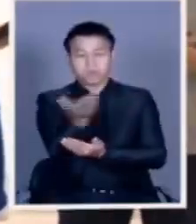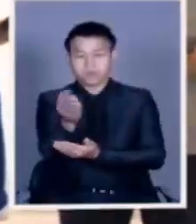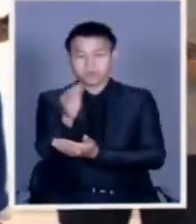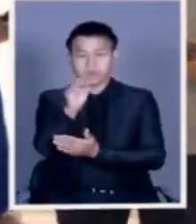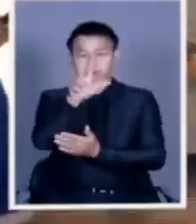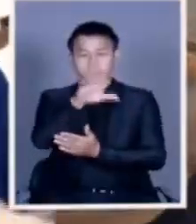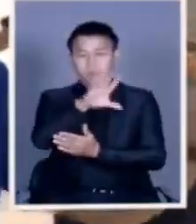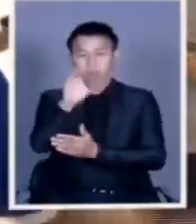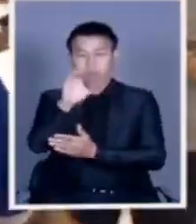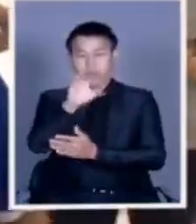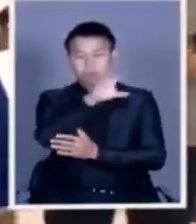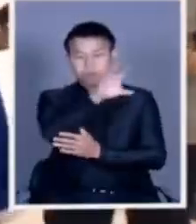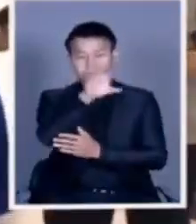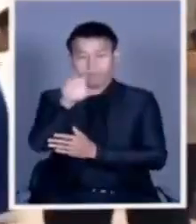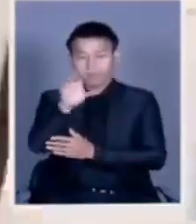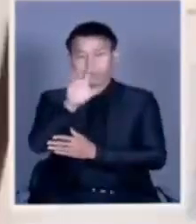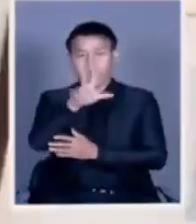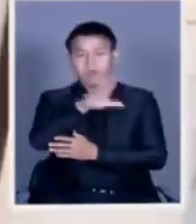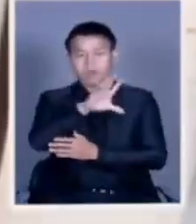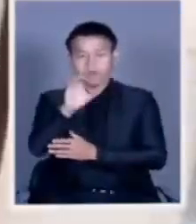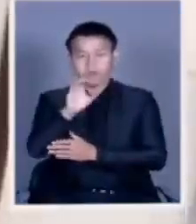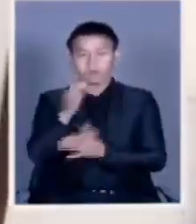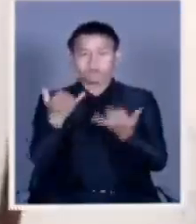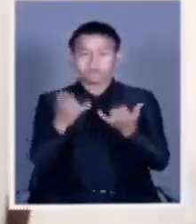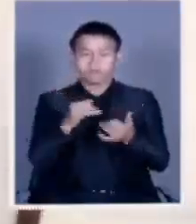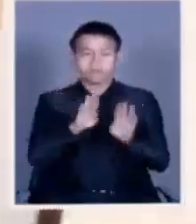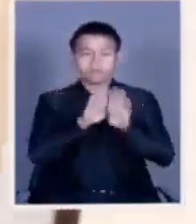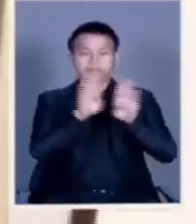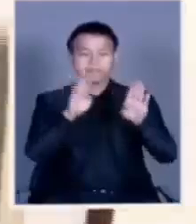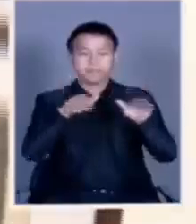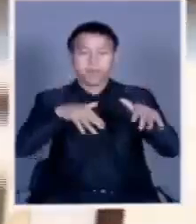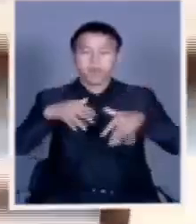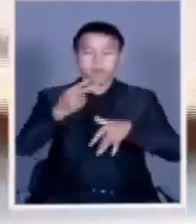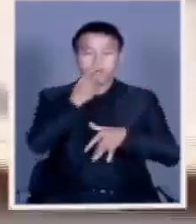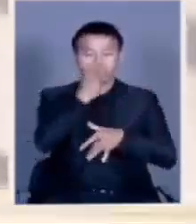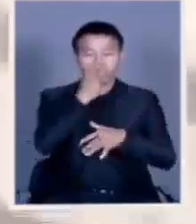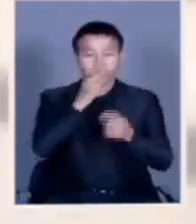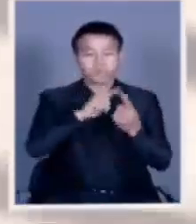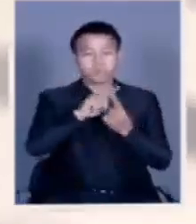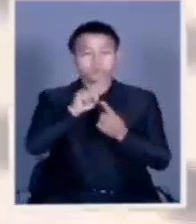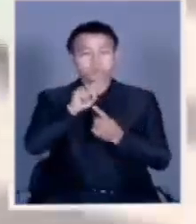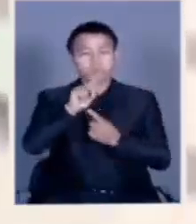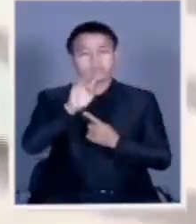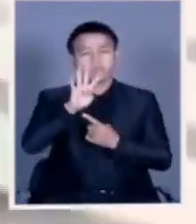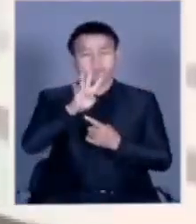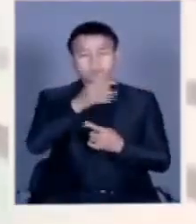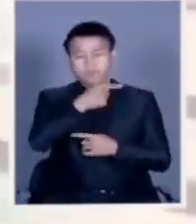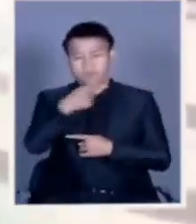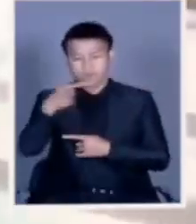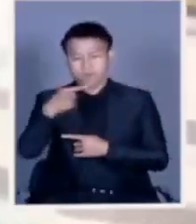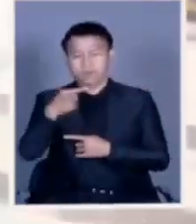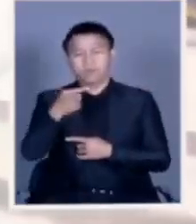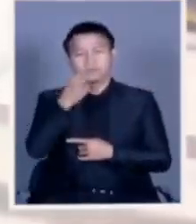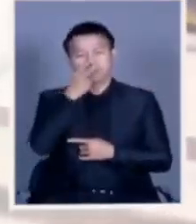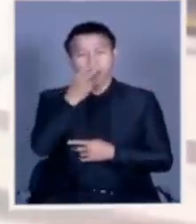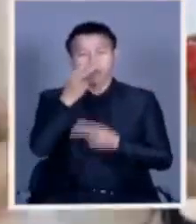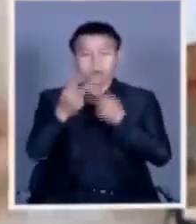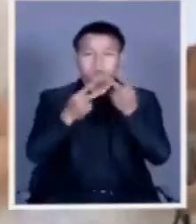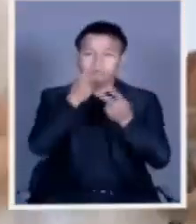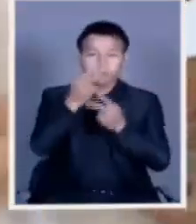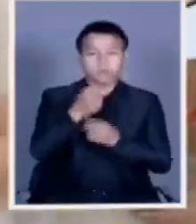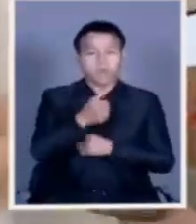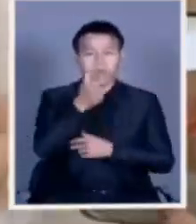ตามวงนาฏการเริ่มแต่วันที่4ถึงวันที่8กันยา2024อยู่ห้องฟังแสดงสถาบันวิ